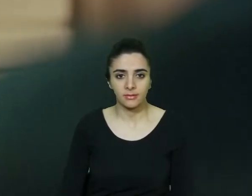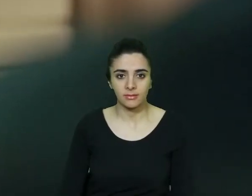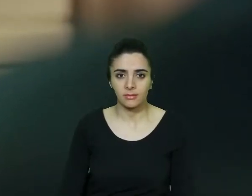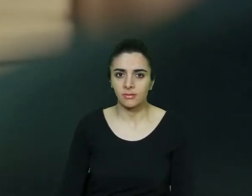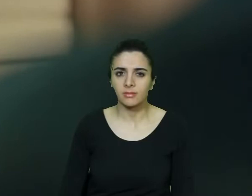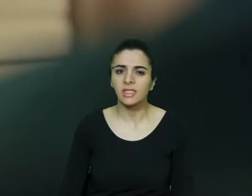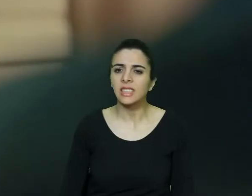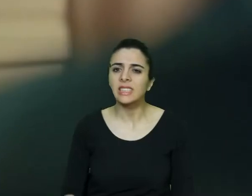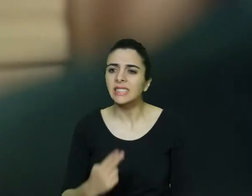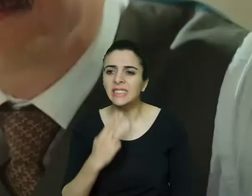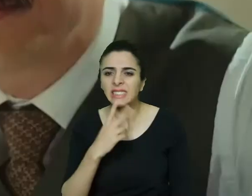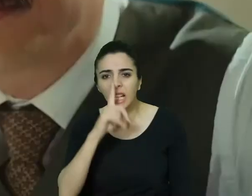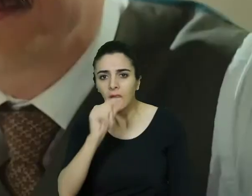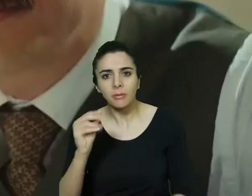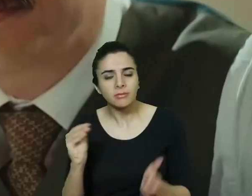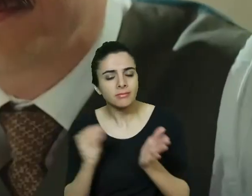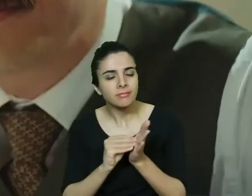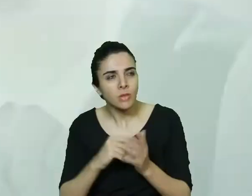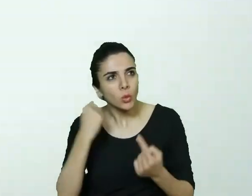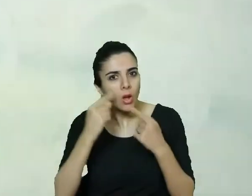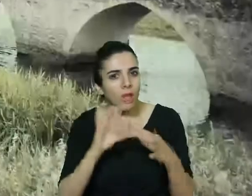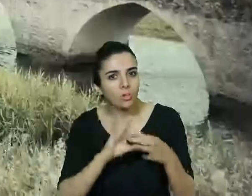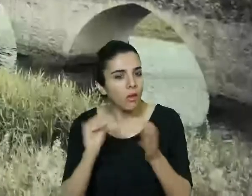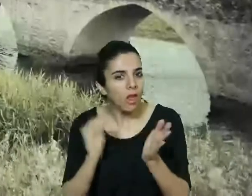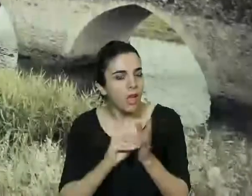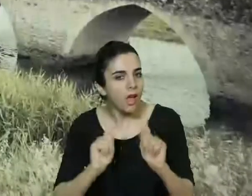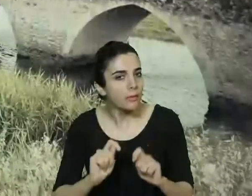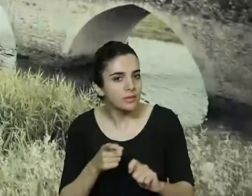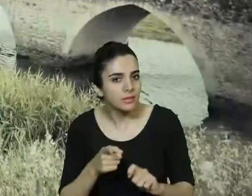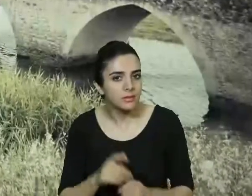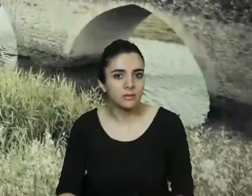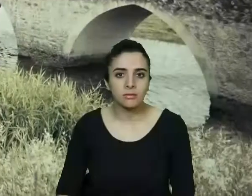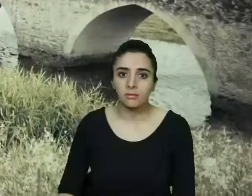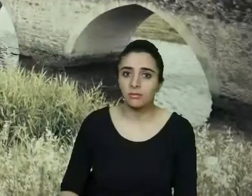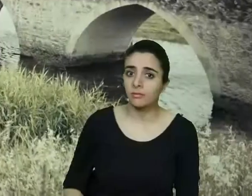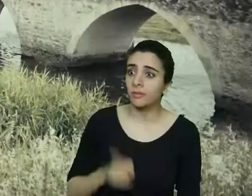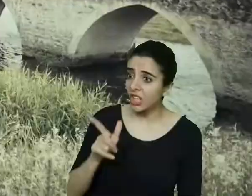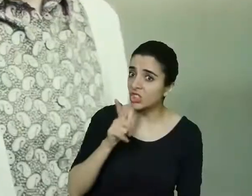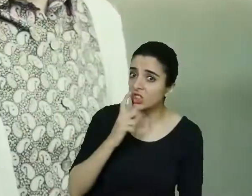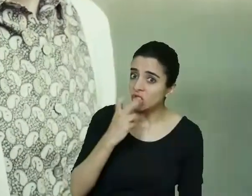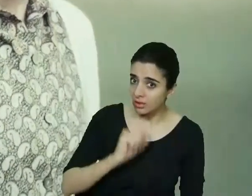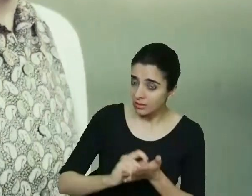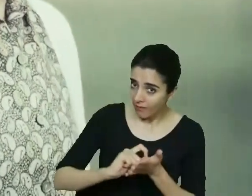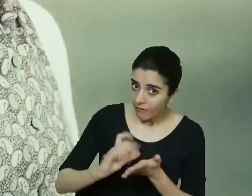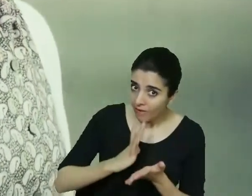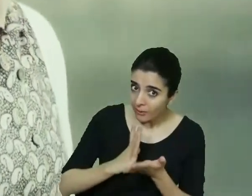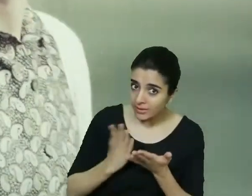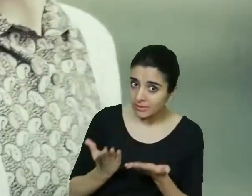Hangi kıza yazdın bu şiirleri? Geçmiş. Sen de şiir yazıyorsun değil mi?